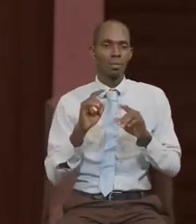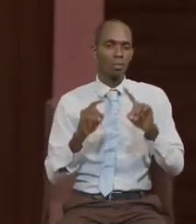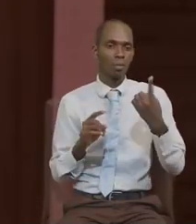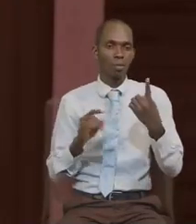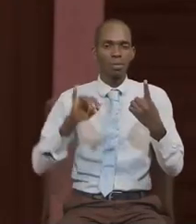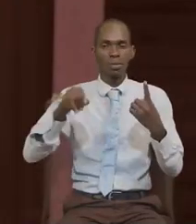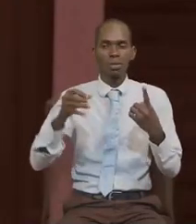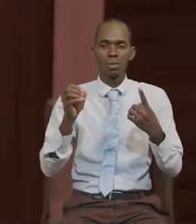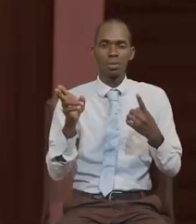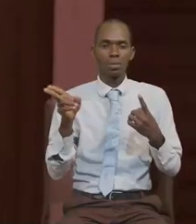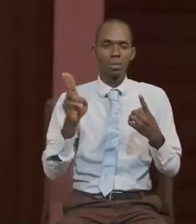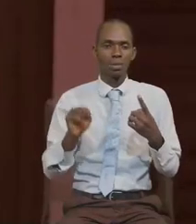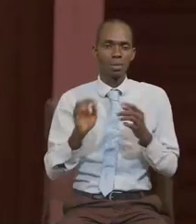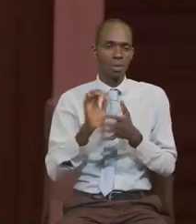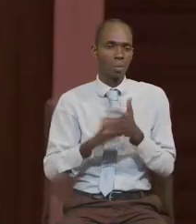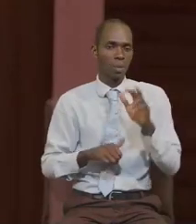chapitre 3,